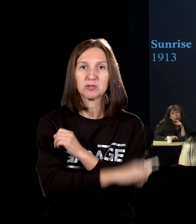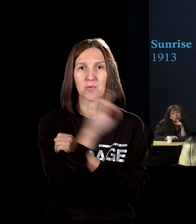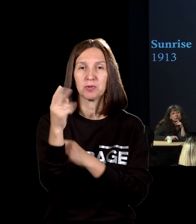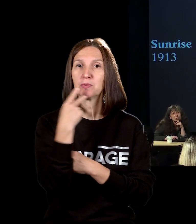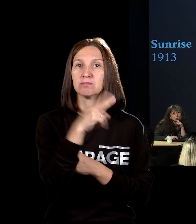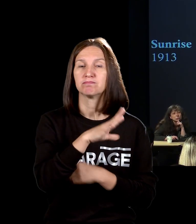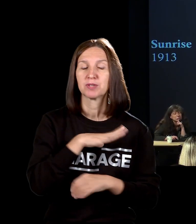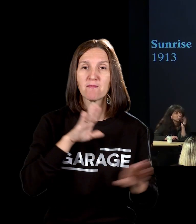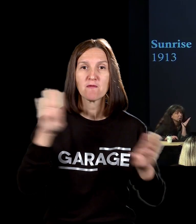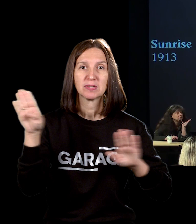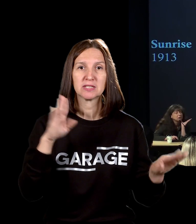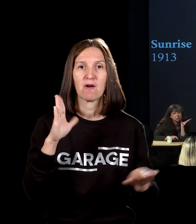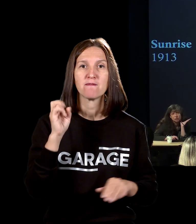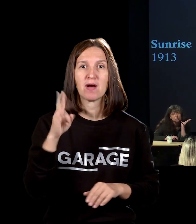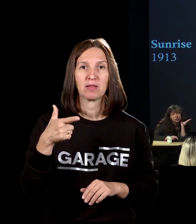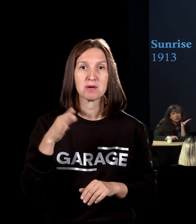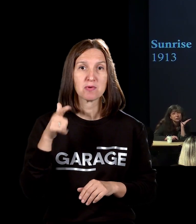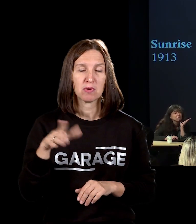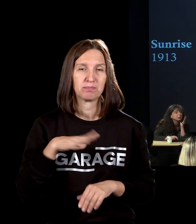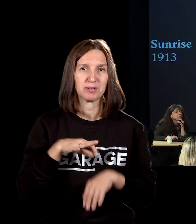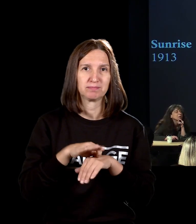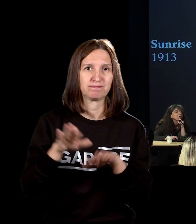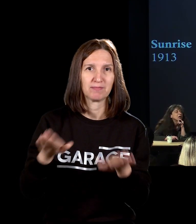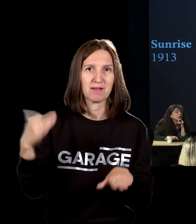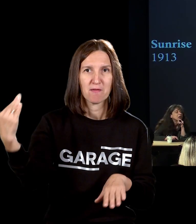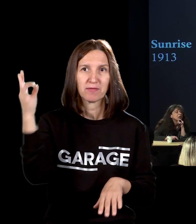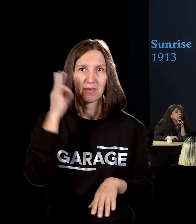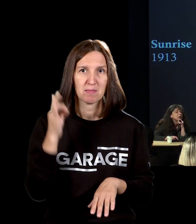выставку Ван Гога, которая проходила в Германии в это время.